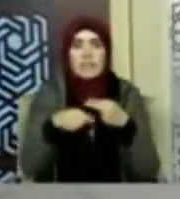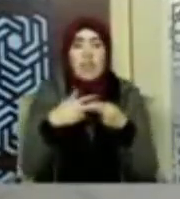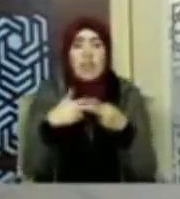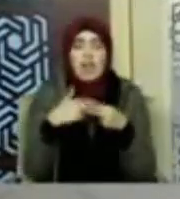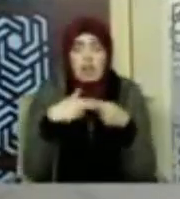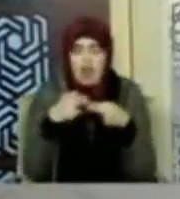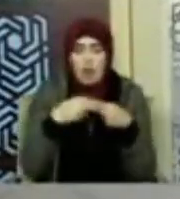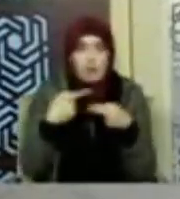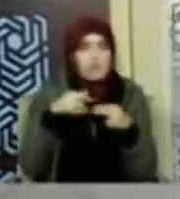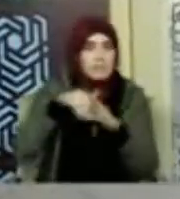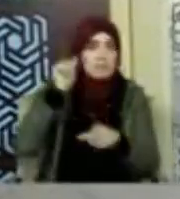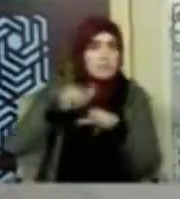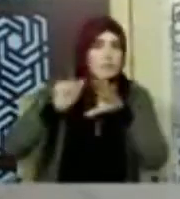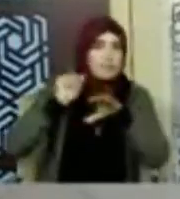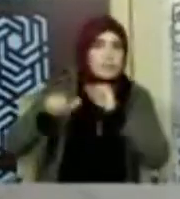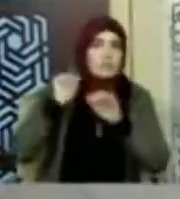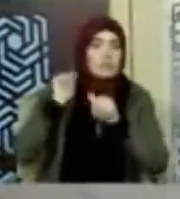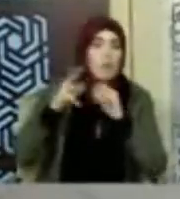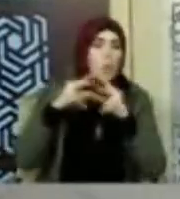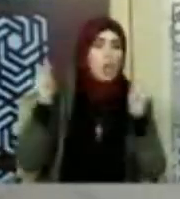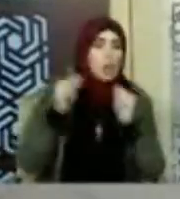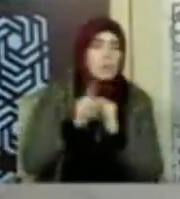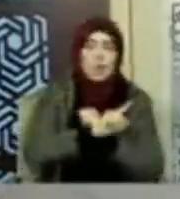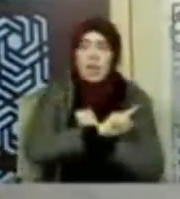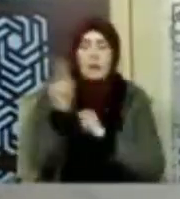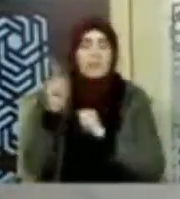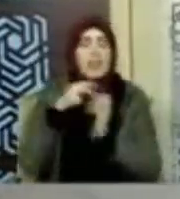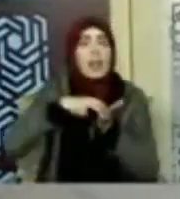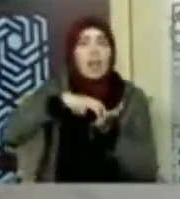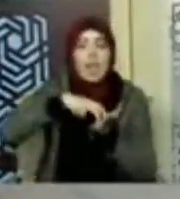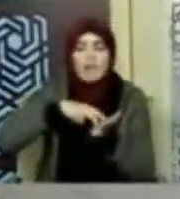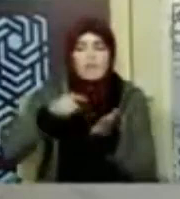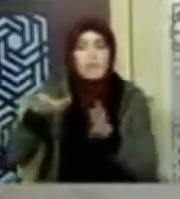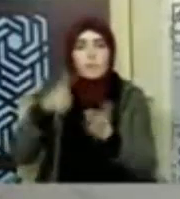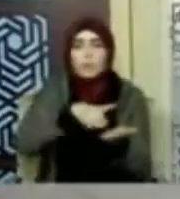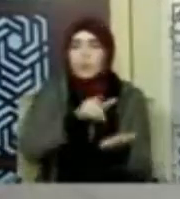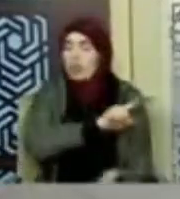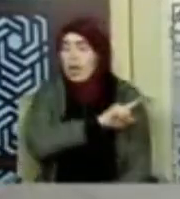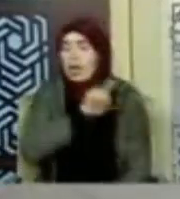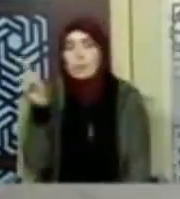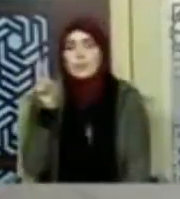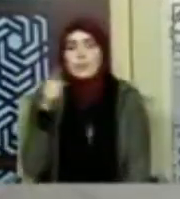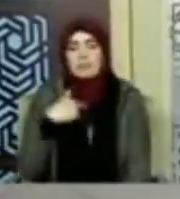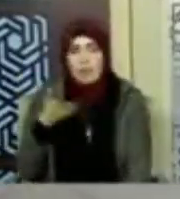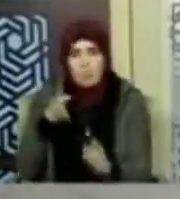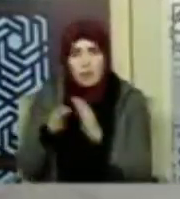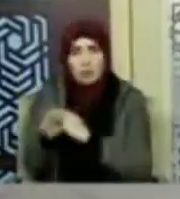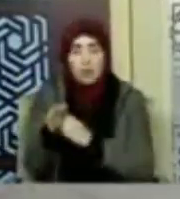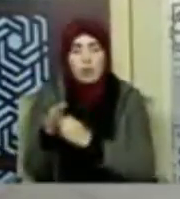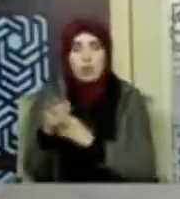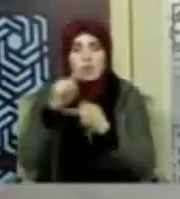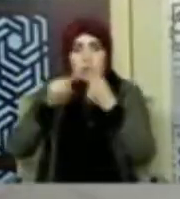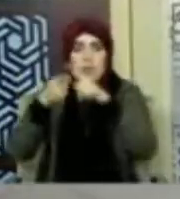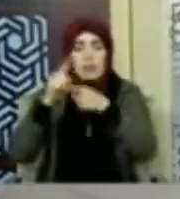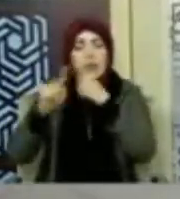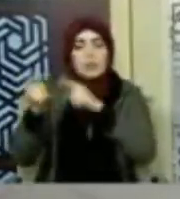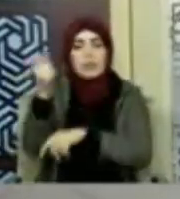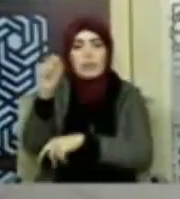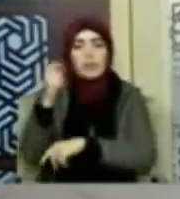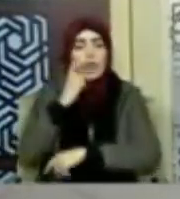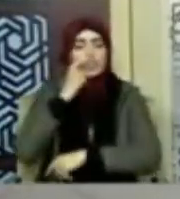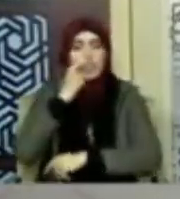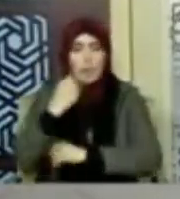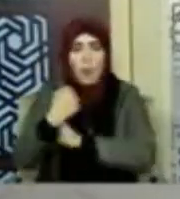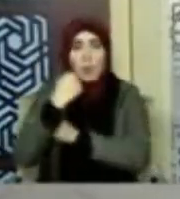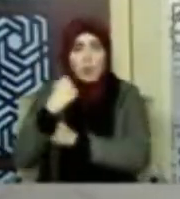نحورهم، ولم يبتغوا من خشية الموت سلما، أبوا أن يفروا، الشهامة